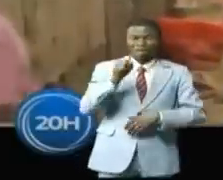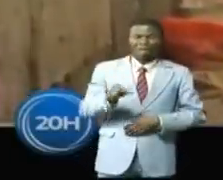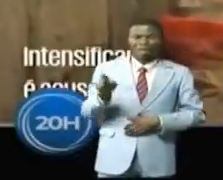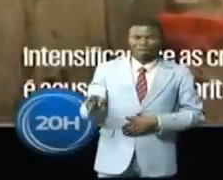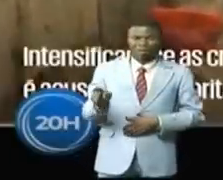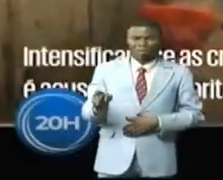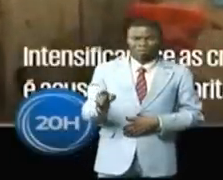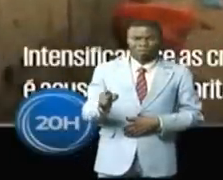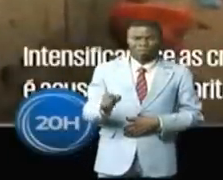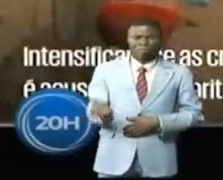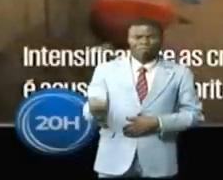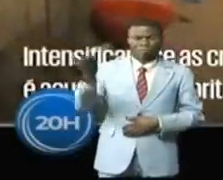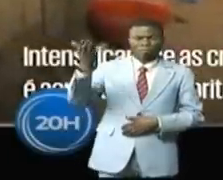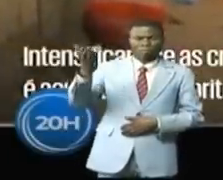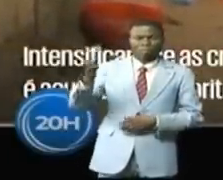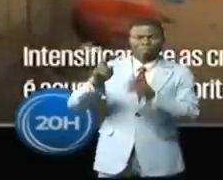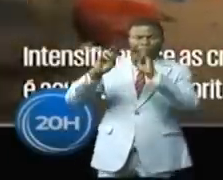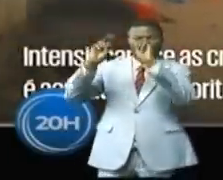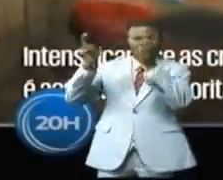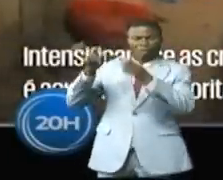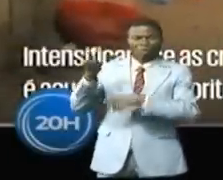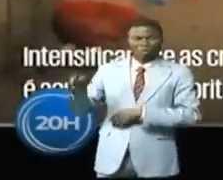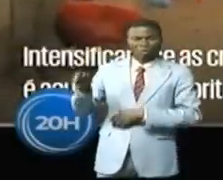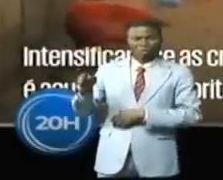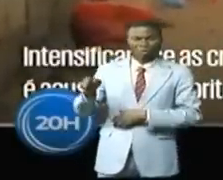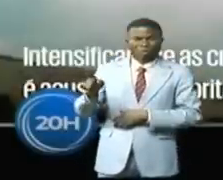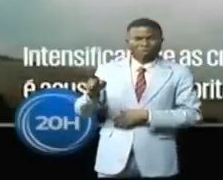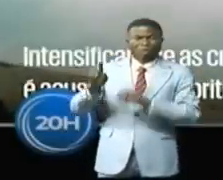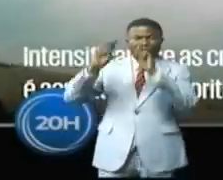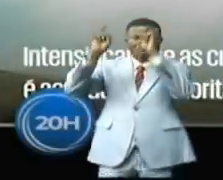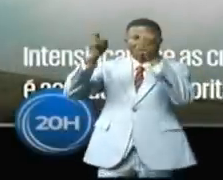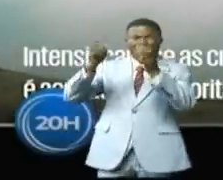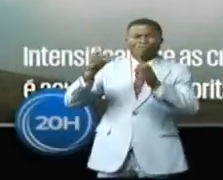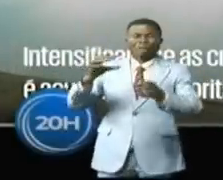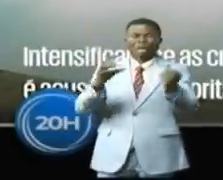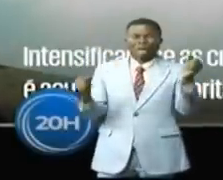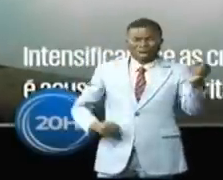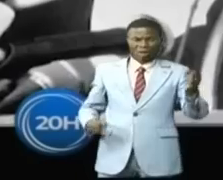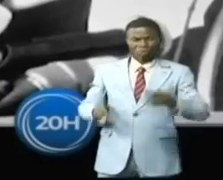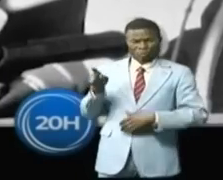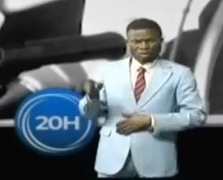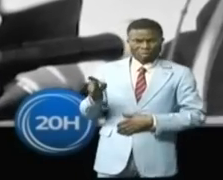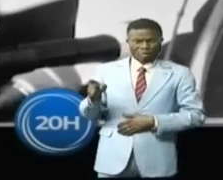a grandi dans les barrios de Sabizanga, une bidonville de la capitale Luanda.